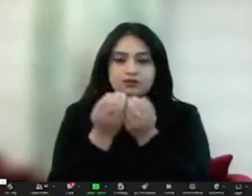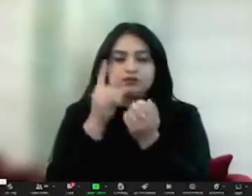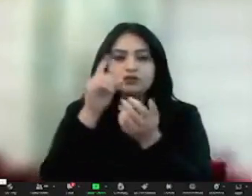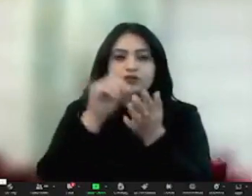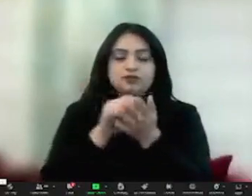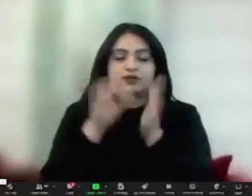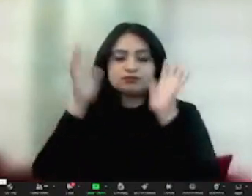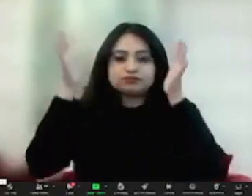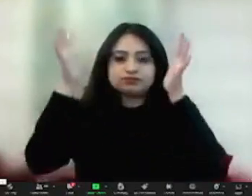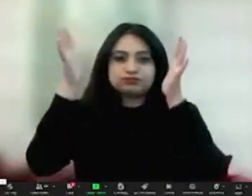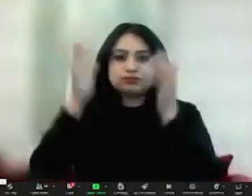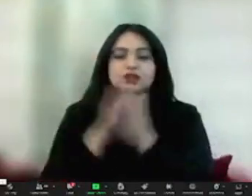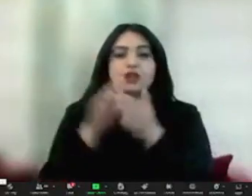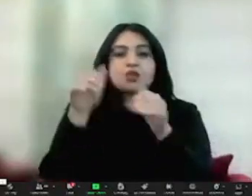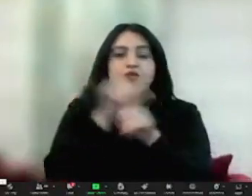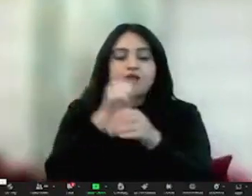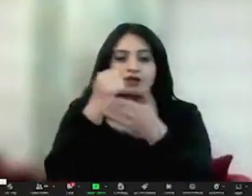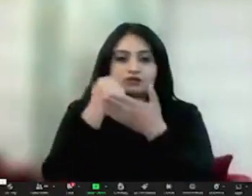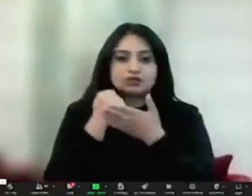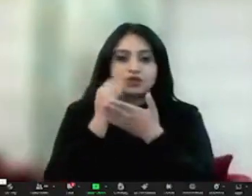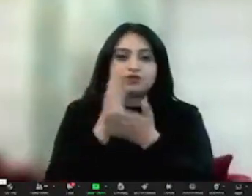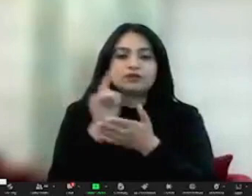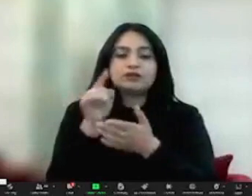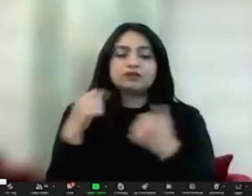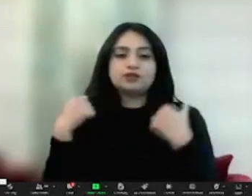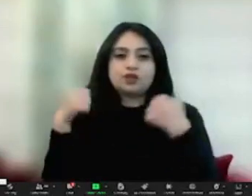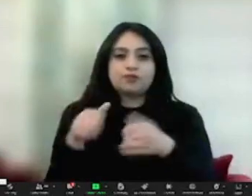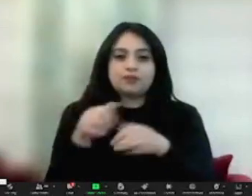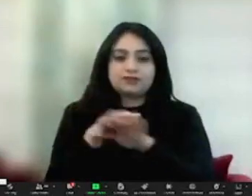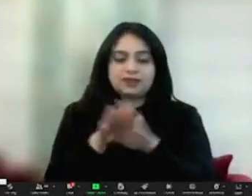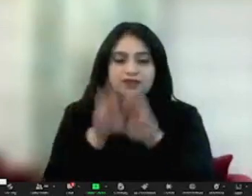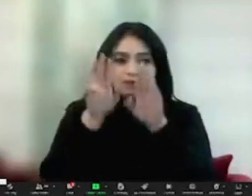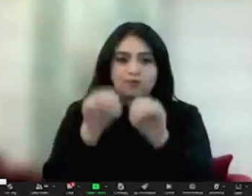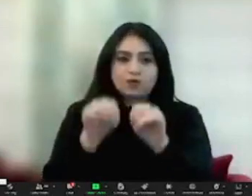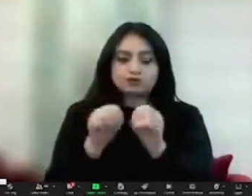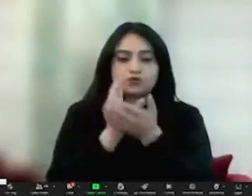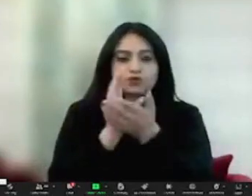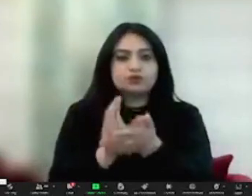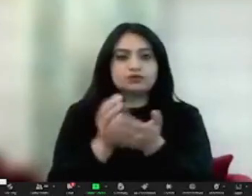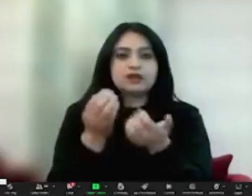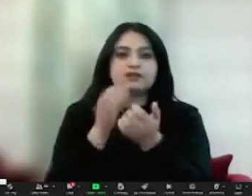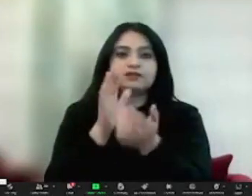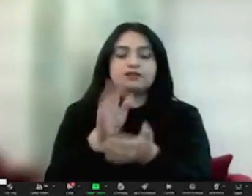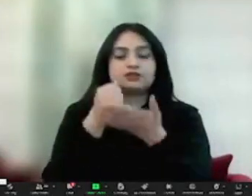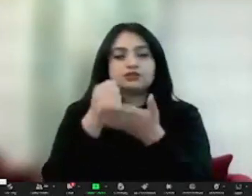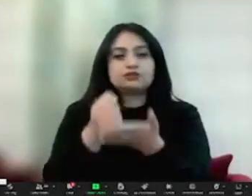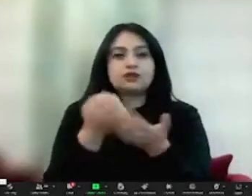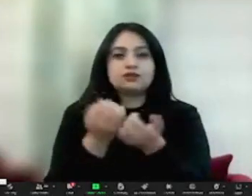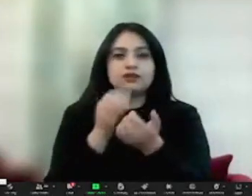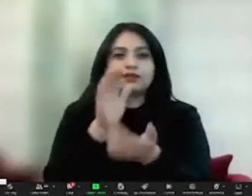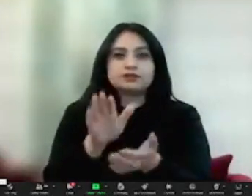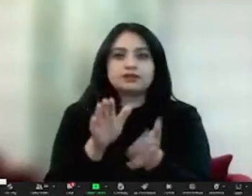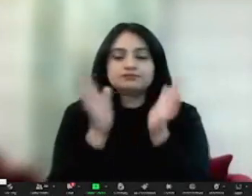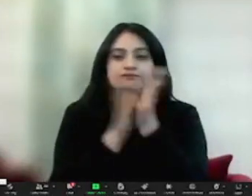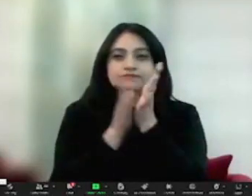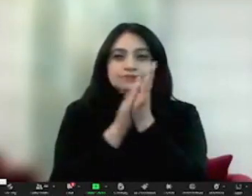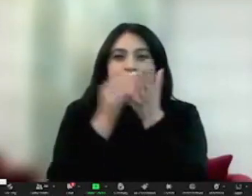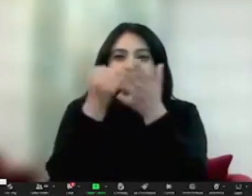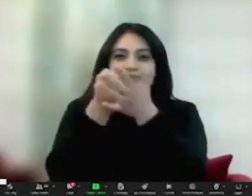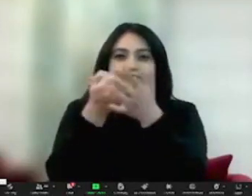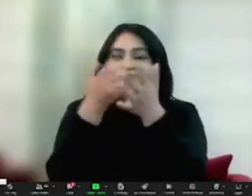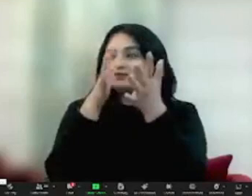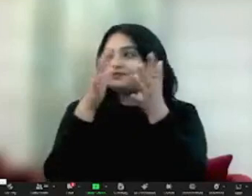उहाँको यो सहयोगले यो अभियानमा धेरै महत्त्वपूर्ण योगदान दिएको छ, सहयोग गरेको छ। ताली पुगेन